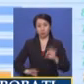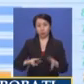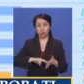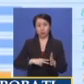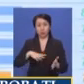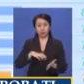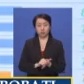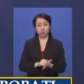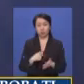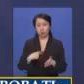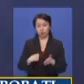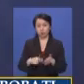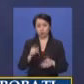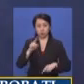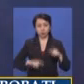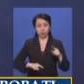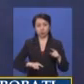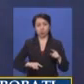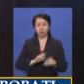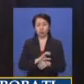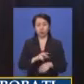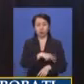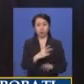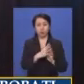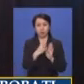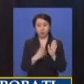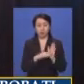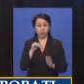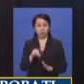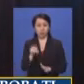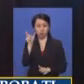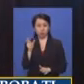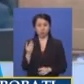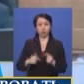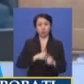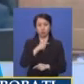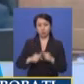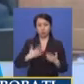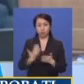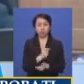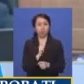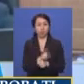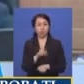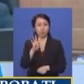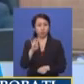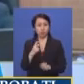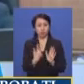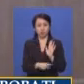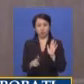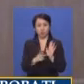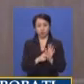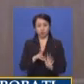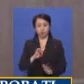дорожной карты приобретенные у отечественных производителей около 19 тысяч субъектов бизнеса получили заказы на четыреста